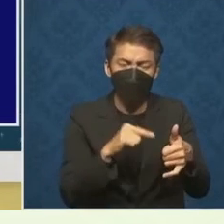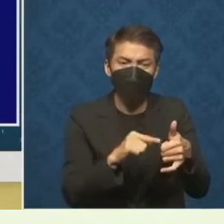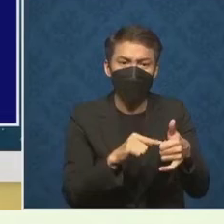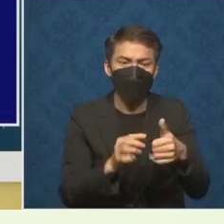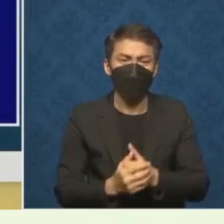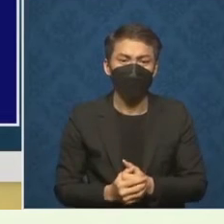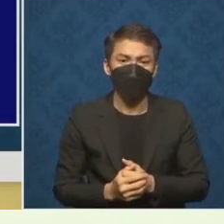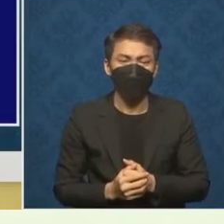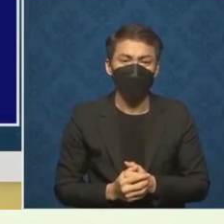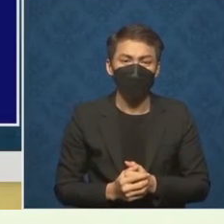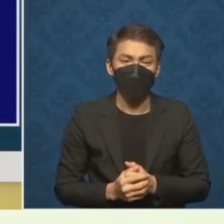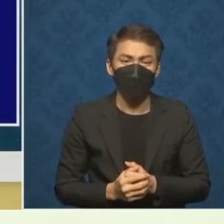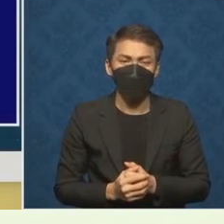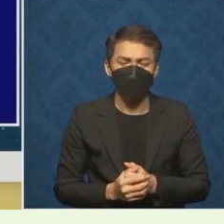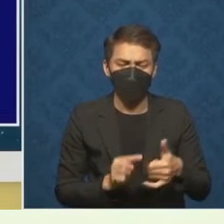ติดกับคนใ